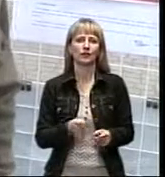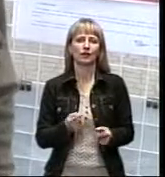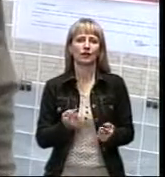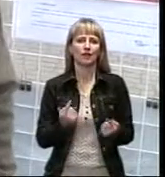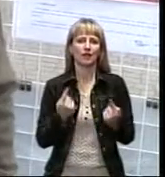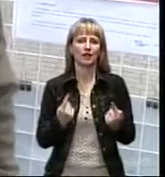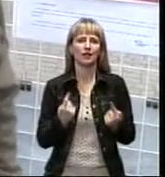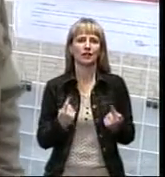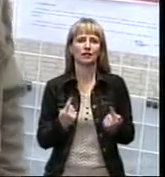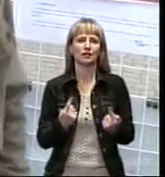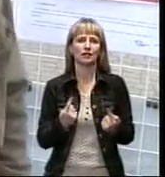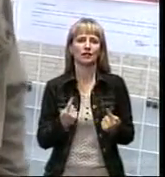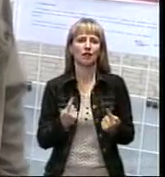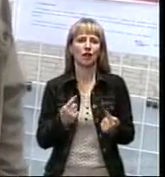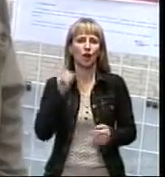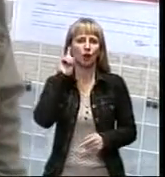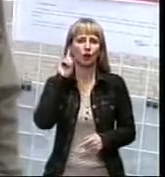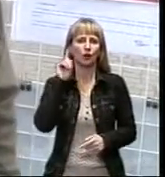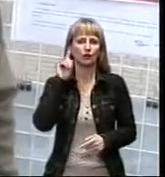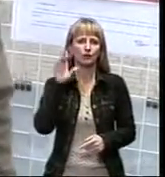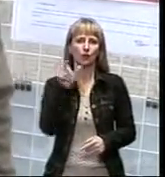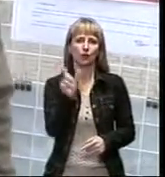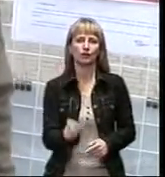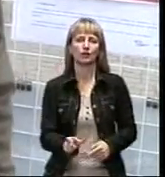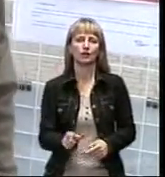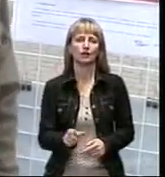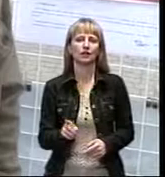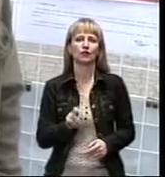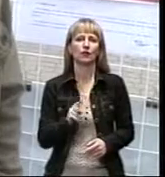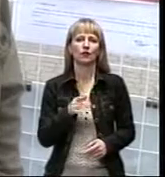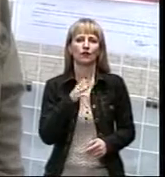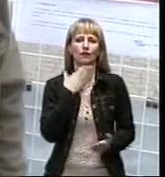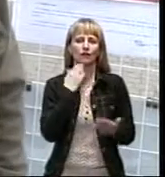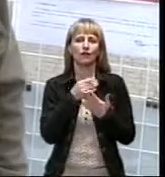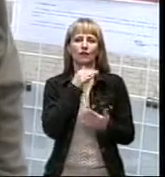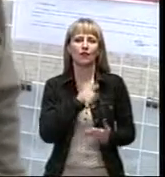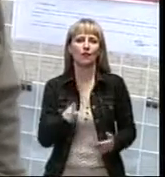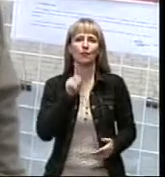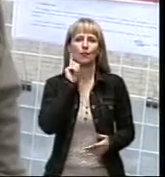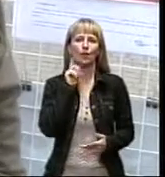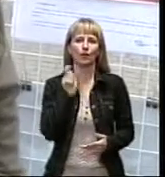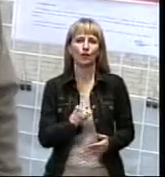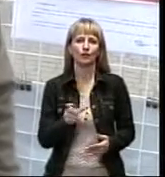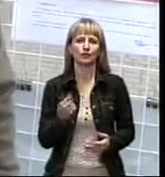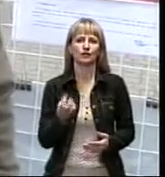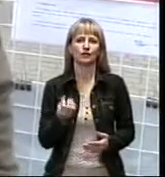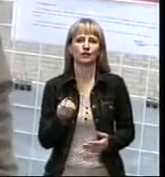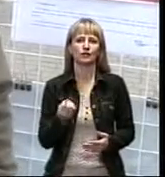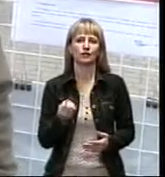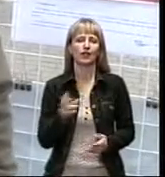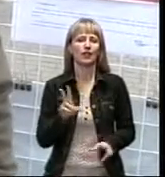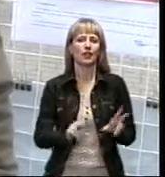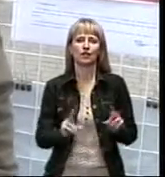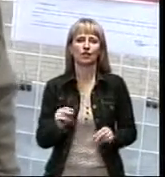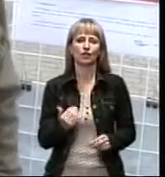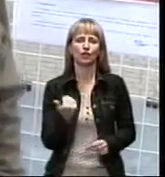видатна, а продвинута людина. І так, щоб сучасна і молодь, і не молодь, щоб не вважали